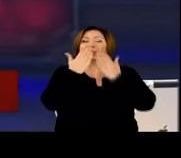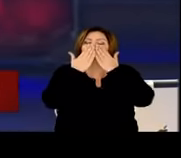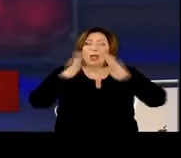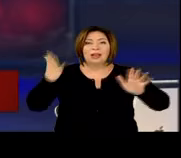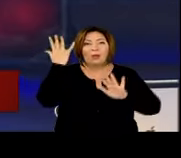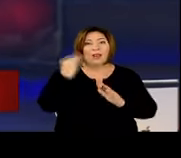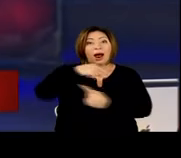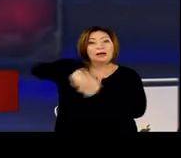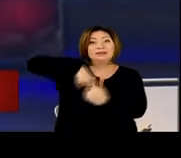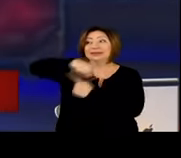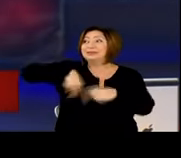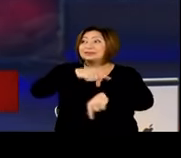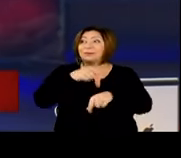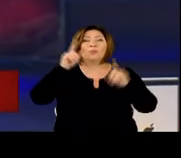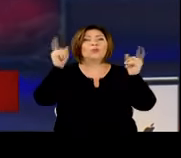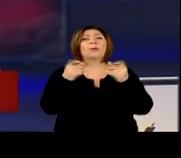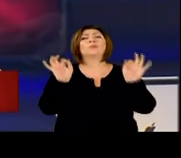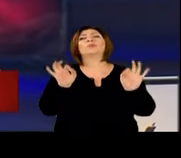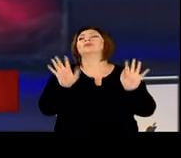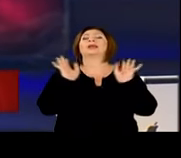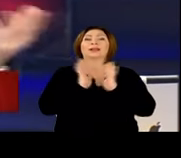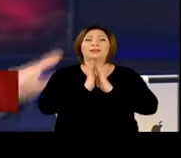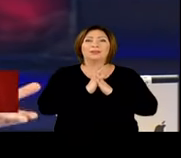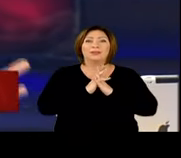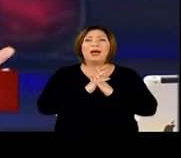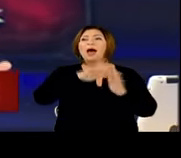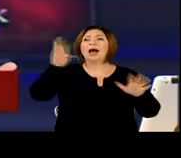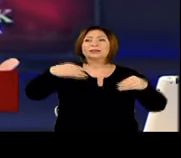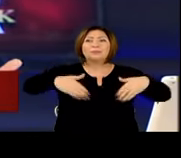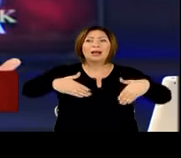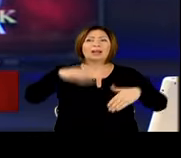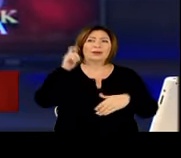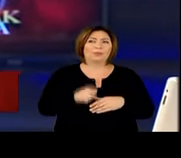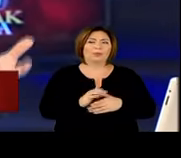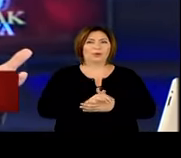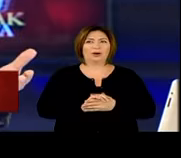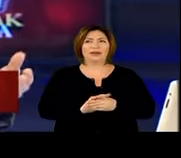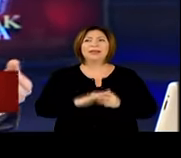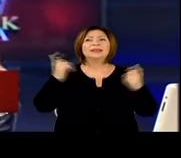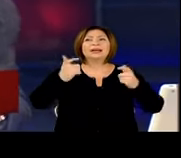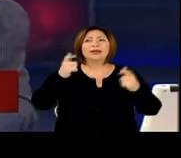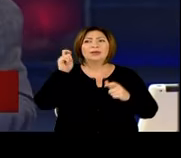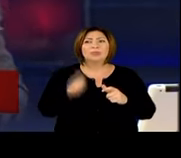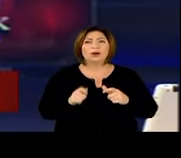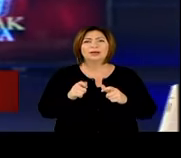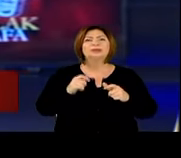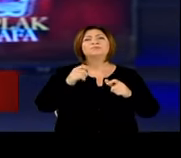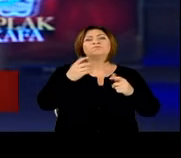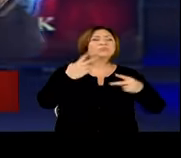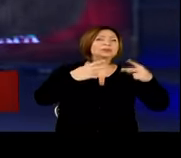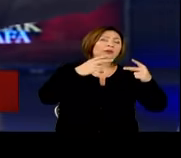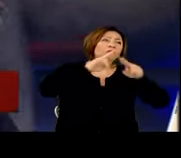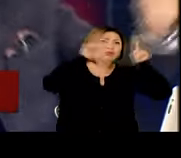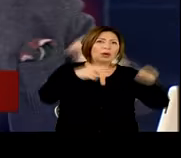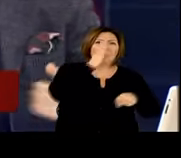doğal halini aradığın zaman bulmak da mümkün değil. Yani herkes mangal yapıyor. Evet. Nereden yapıyorlar? Gidiyor şarküteriden